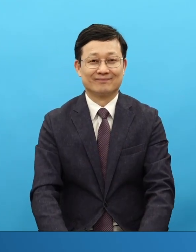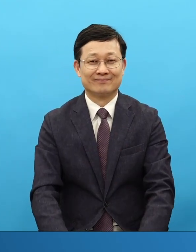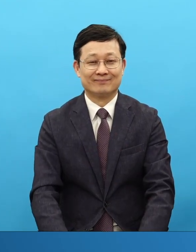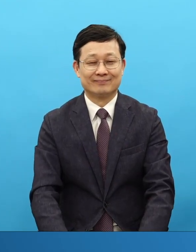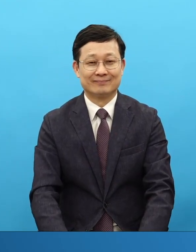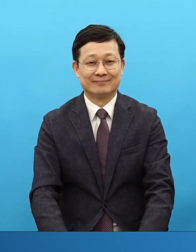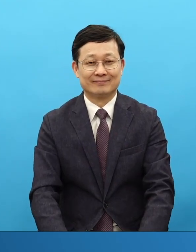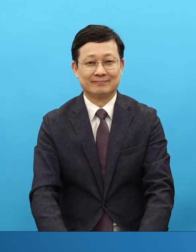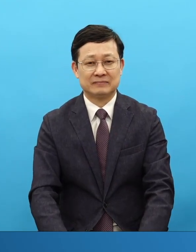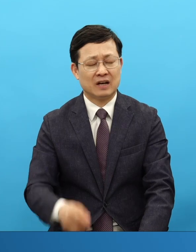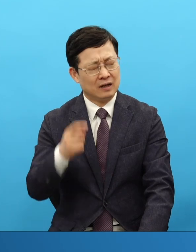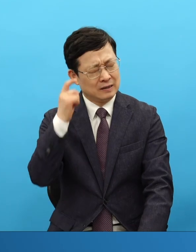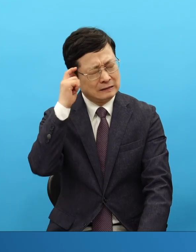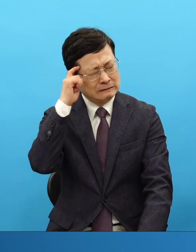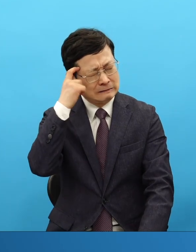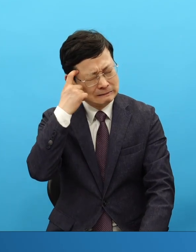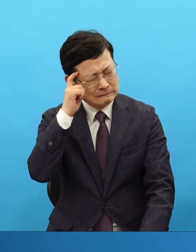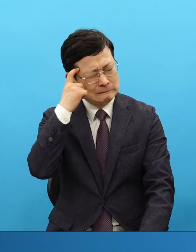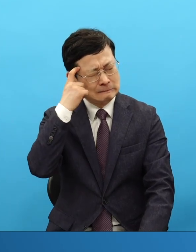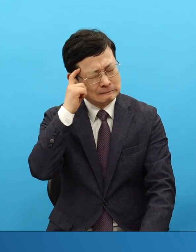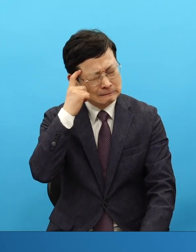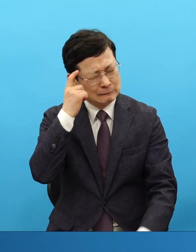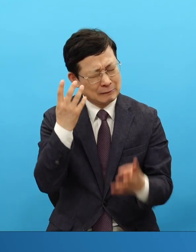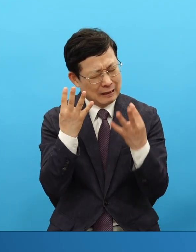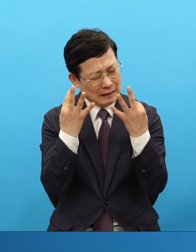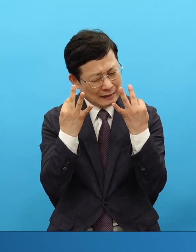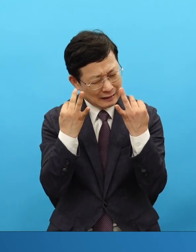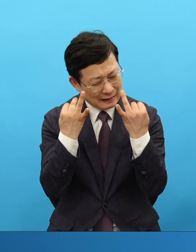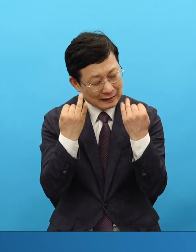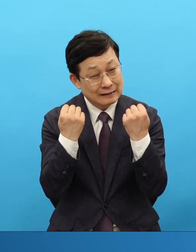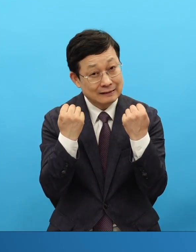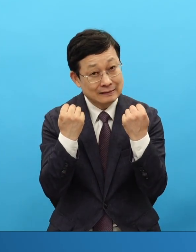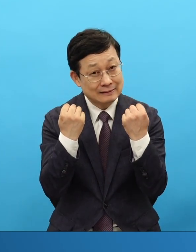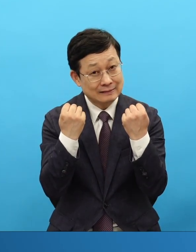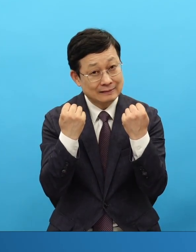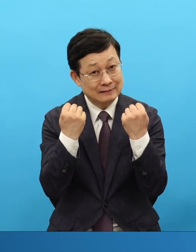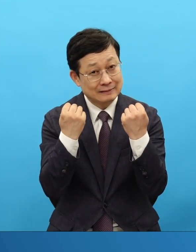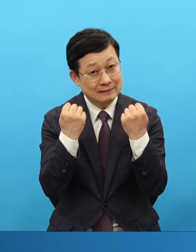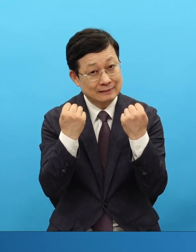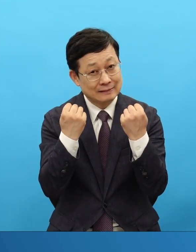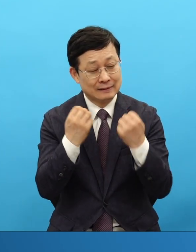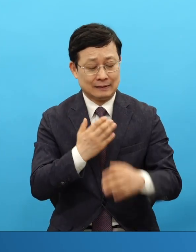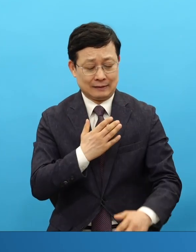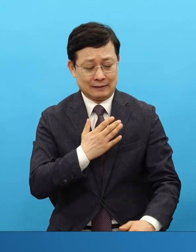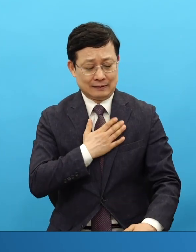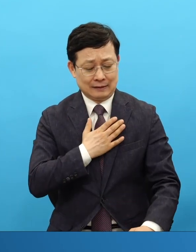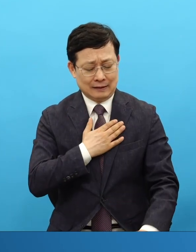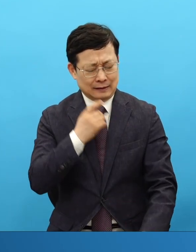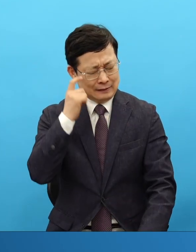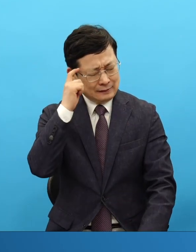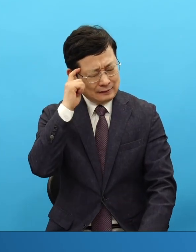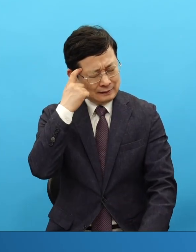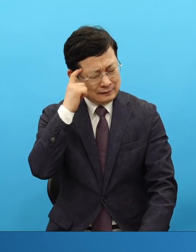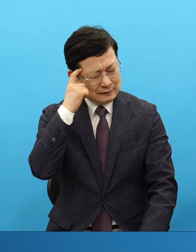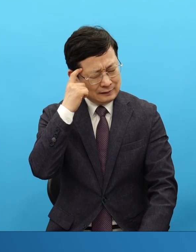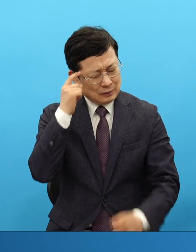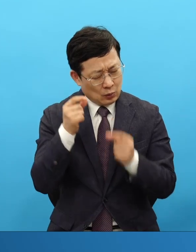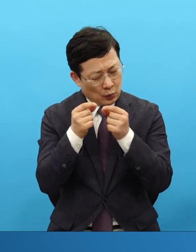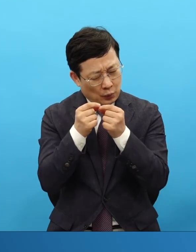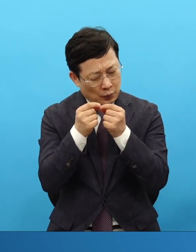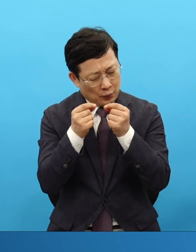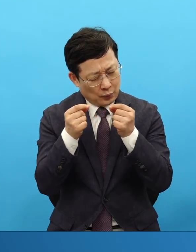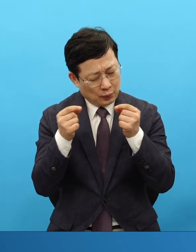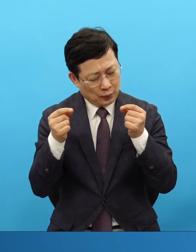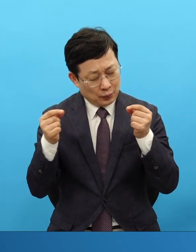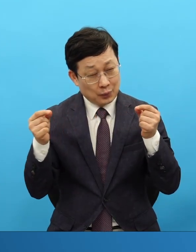그냥 생각을 많이 한다 이게. You're thinking too much. 그 이제 내 생각을 자꾸 하게 되면 어떻게 되느냐? And what happens if you just have